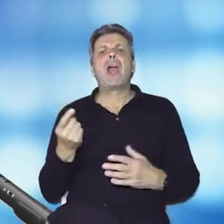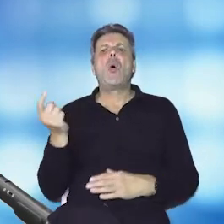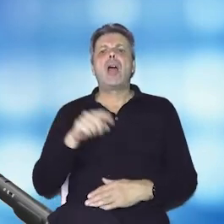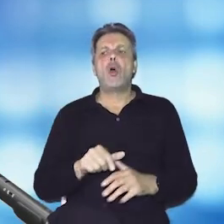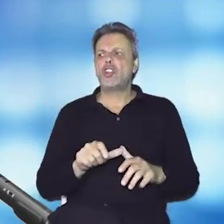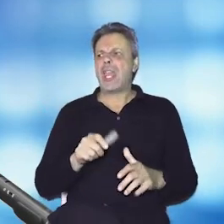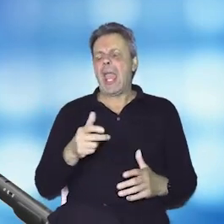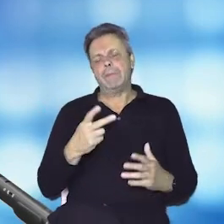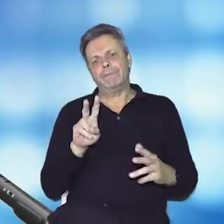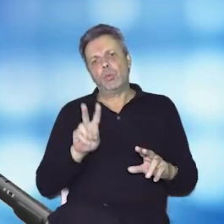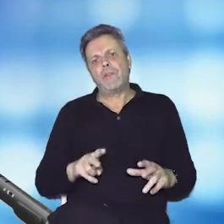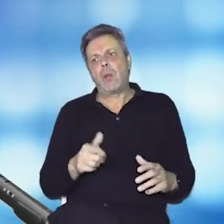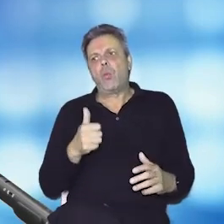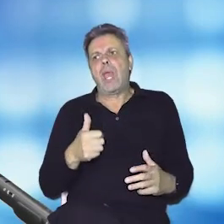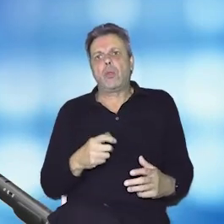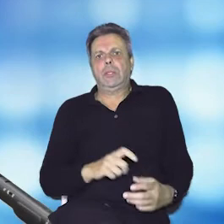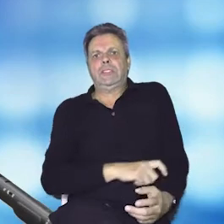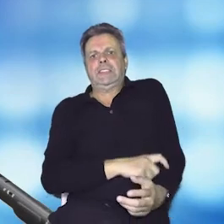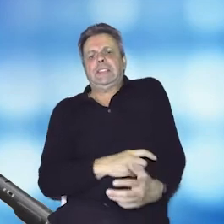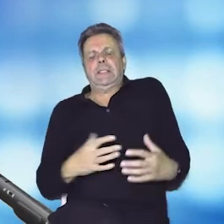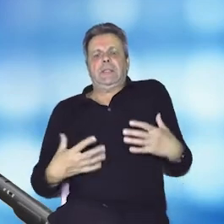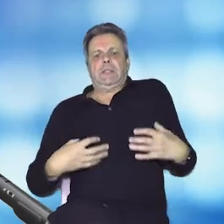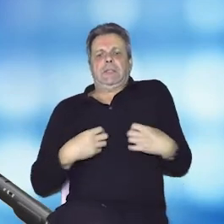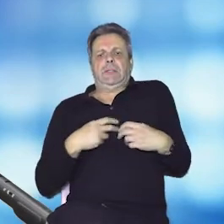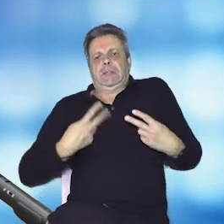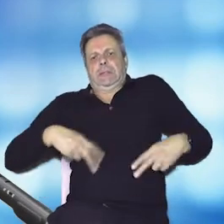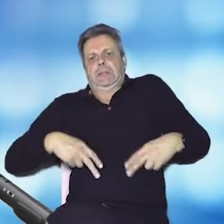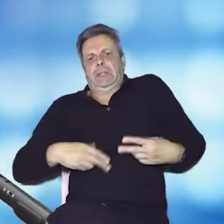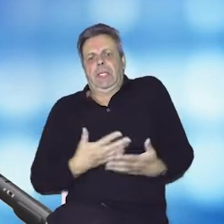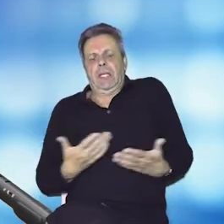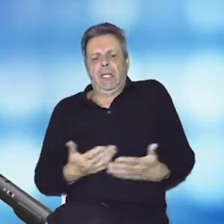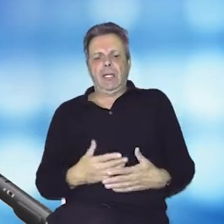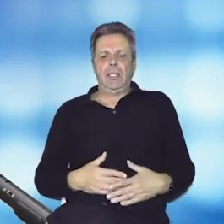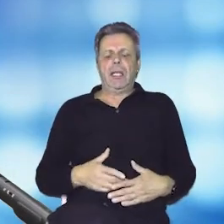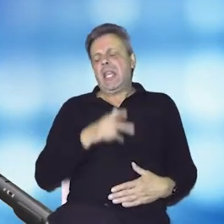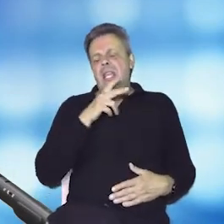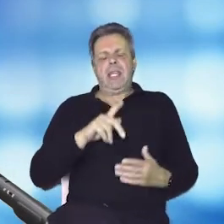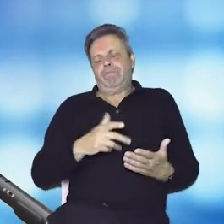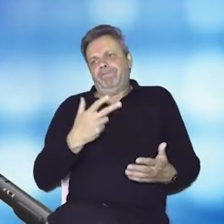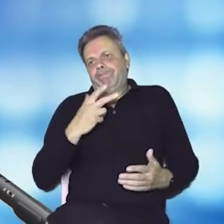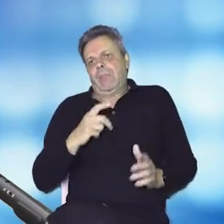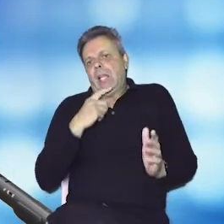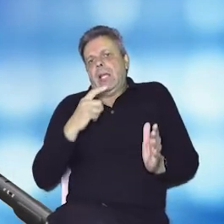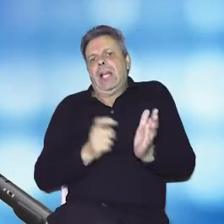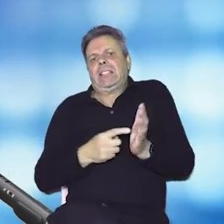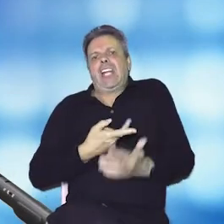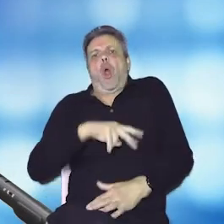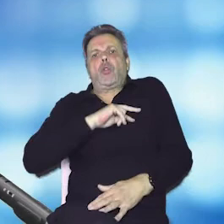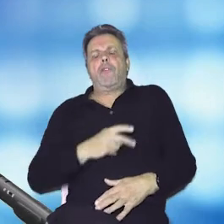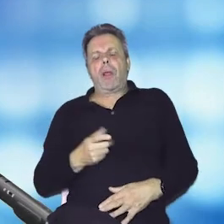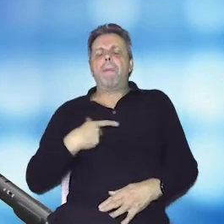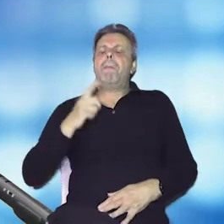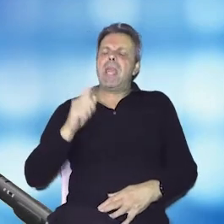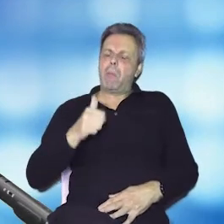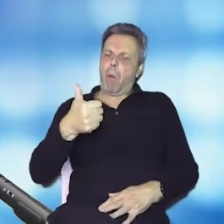je u jednoj nervozi, dakle ona dođe, ona traži odgovor. Mi najprije s njom